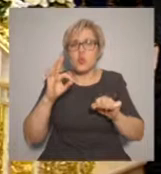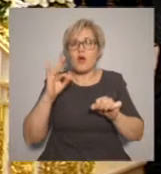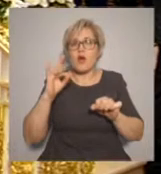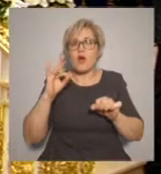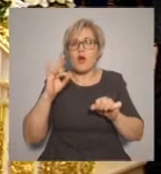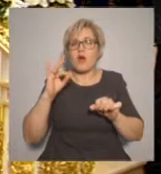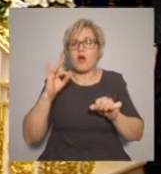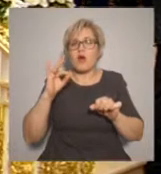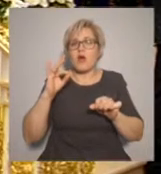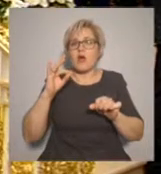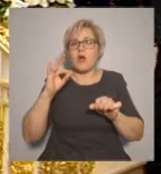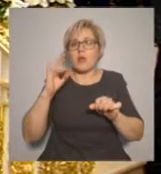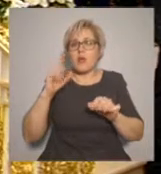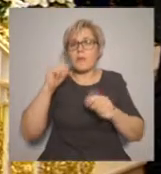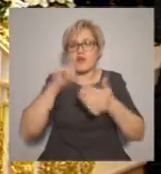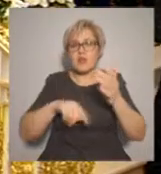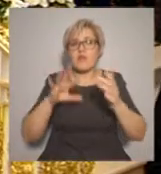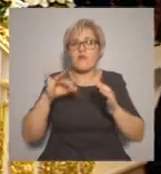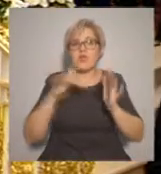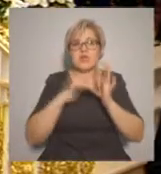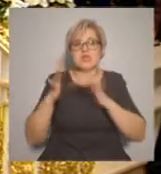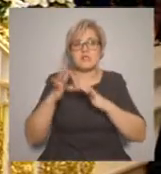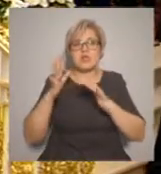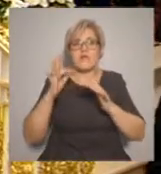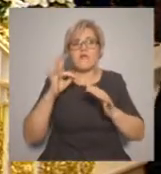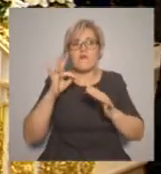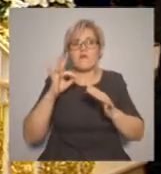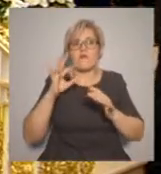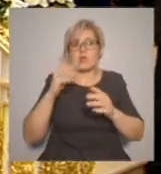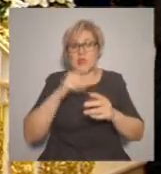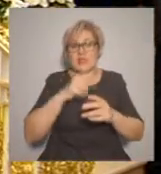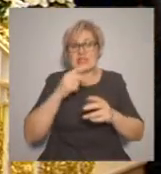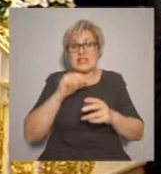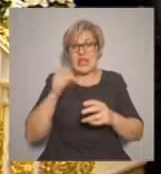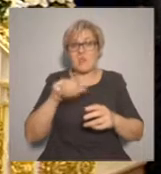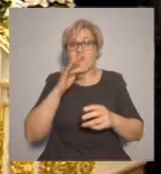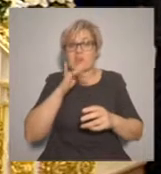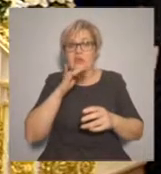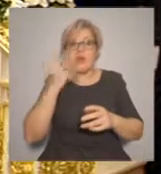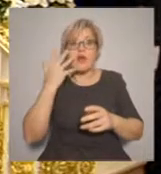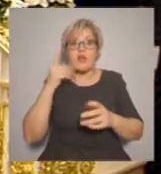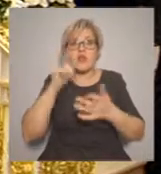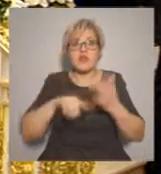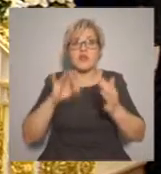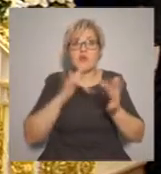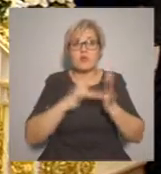Но она поверила во Христа. В то самое время, когда верить во Христа было